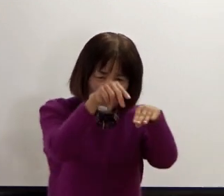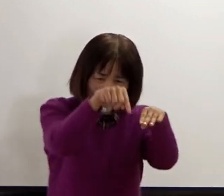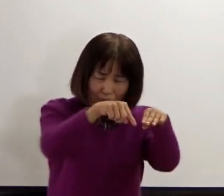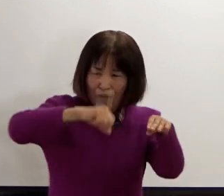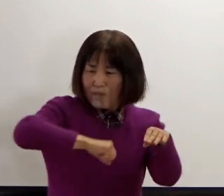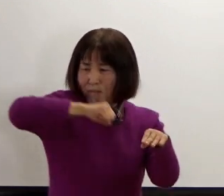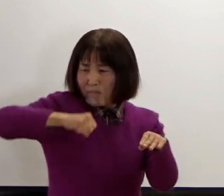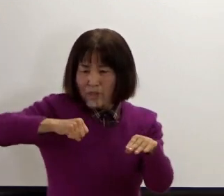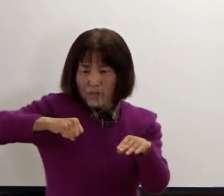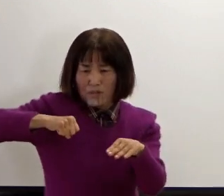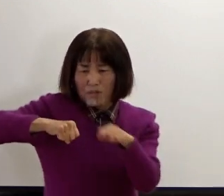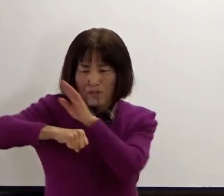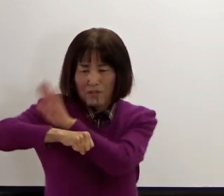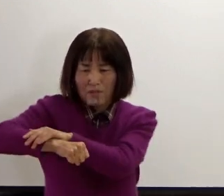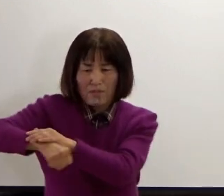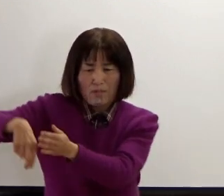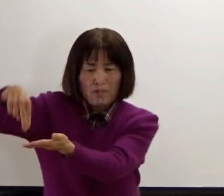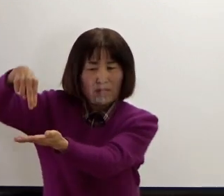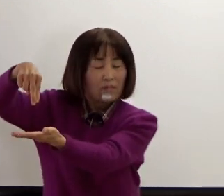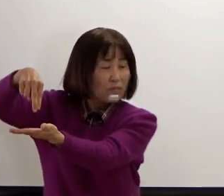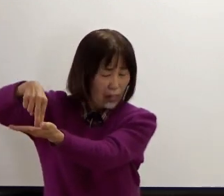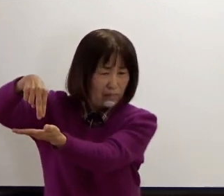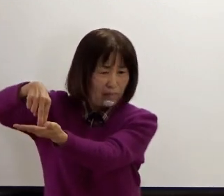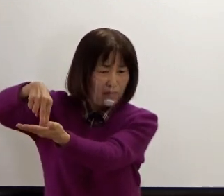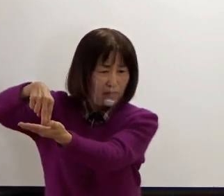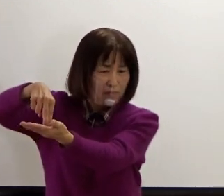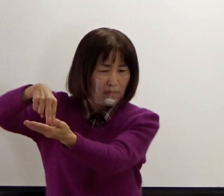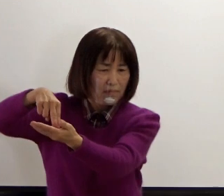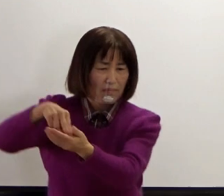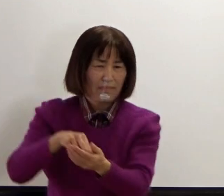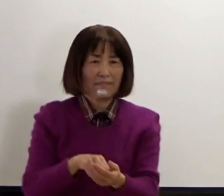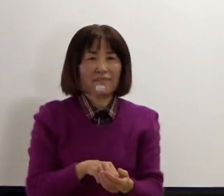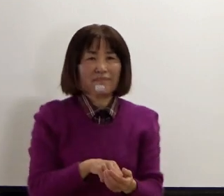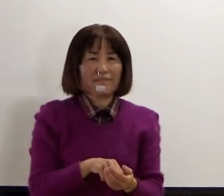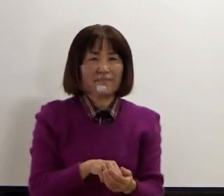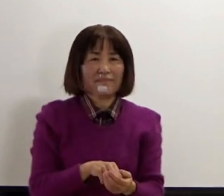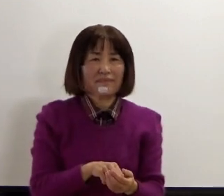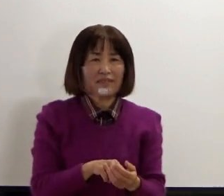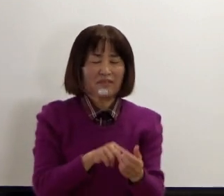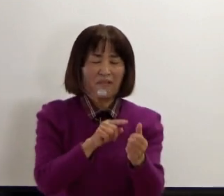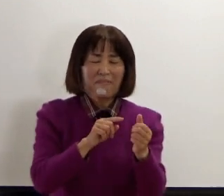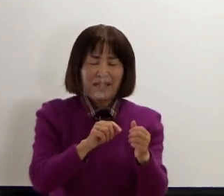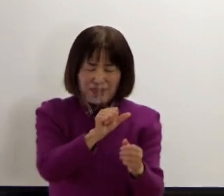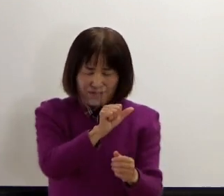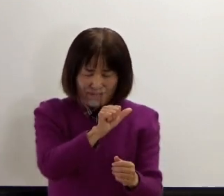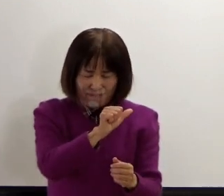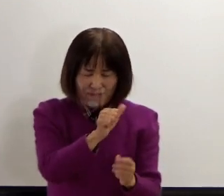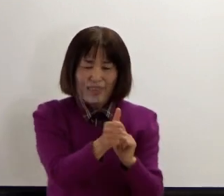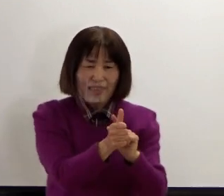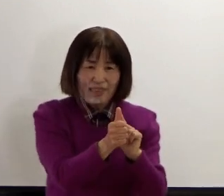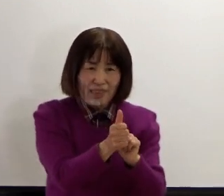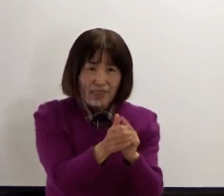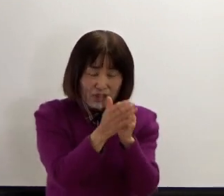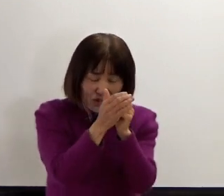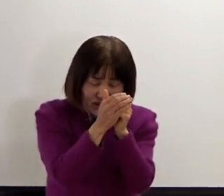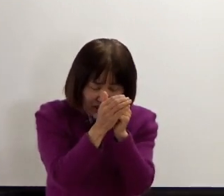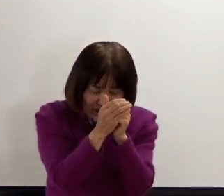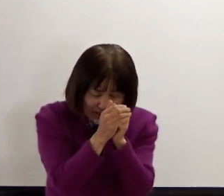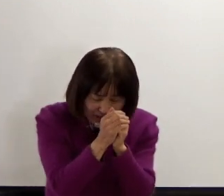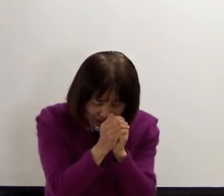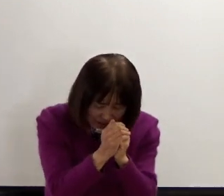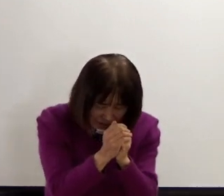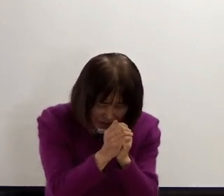ったというのは、まさにこの彼の祈りが香と共に立ち上ったところに神様が天使を下ろ